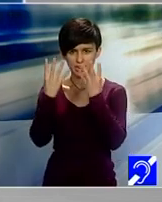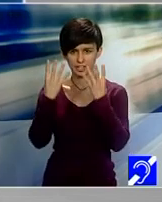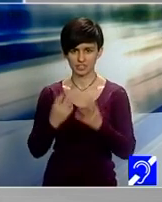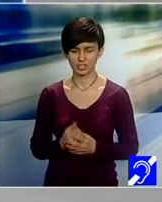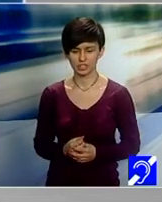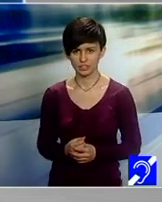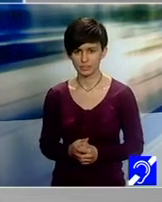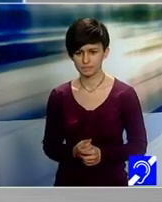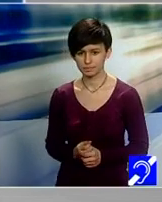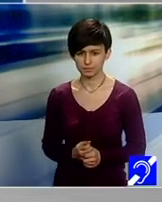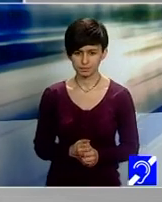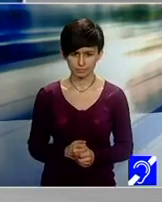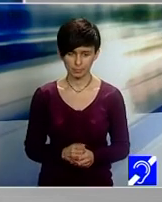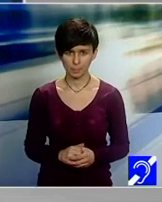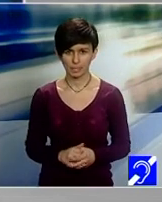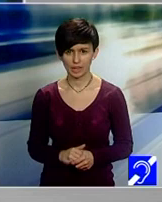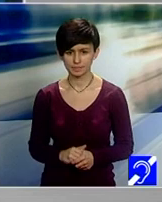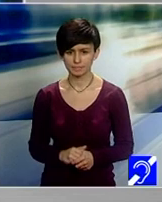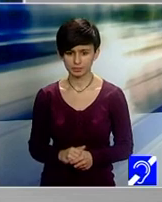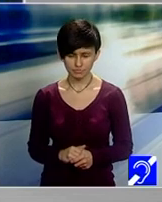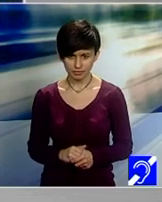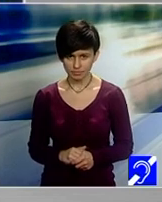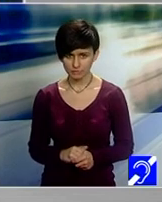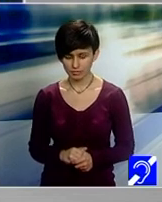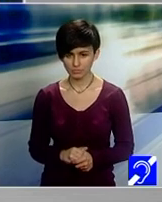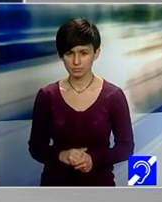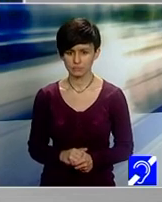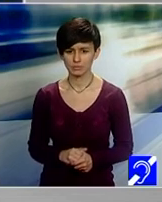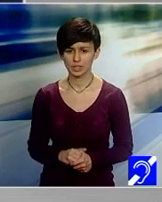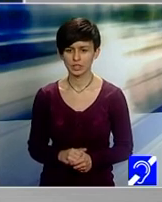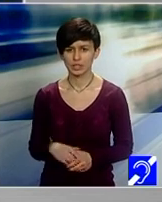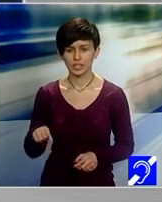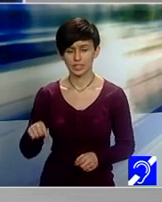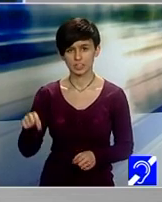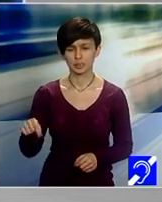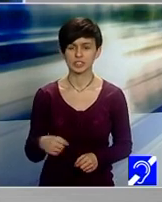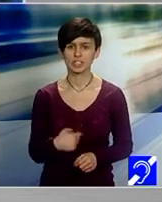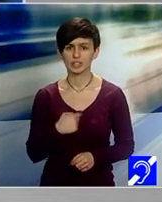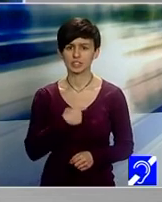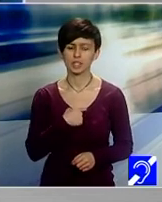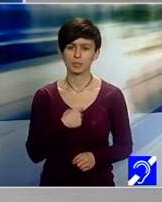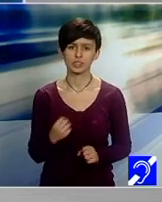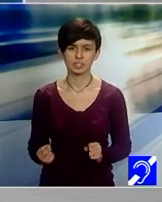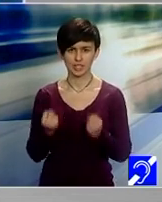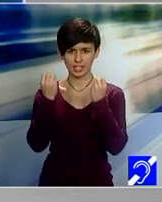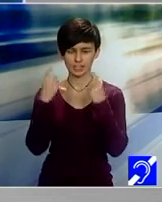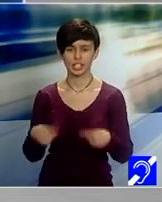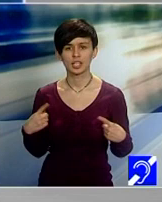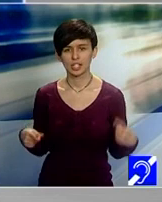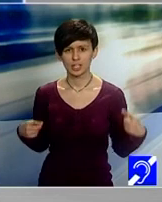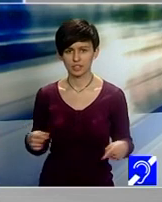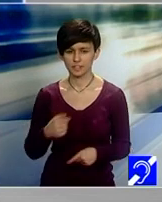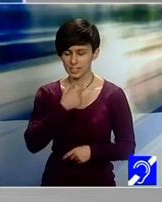poți reproduce în fiecare an. Practic așa am supraviețuit și așa am prosperat ca și țărani în România și așa am produs